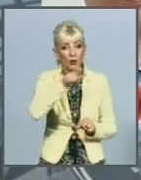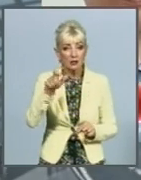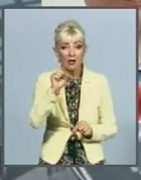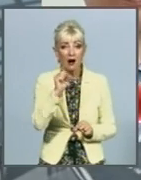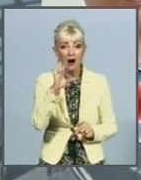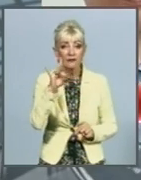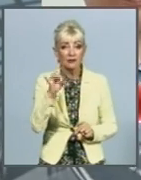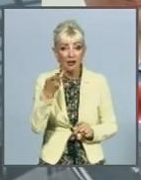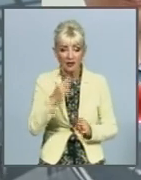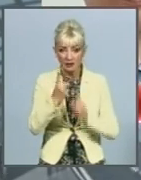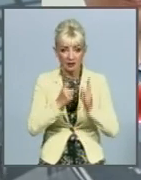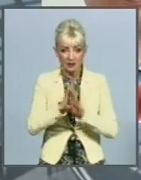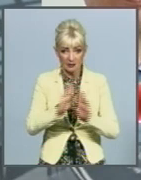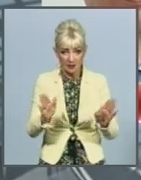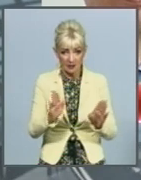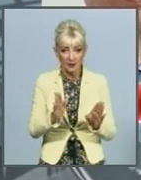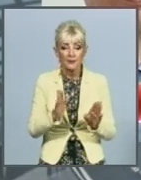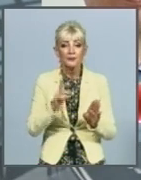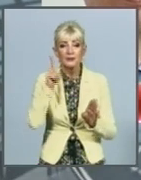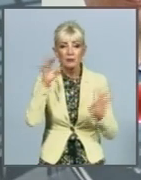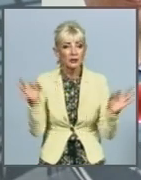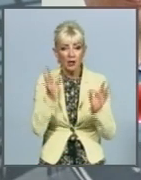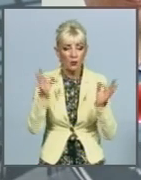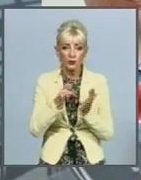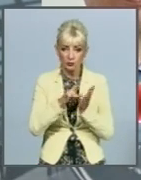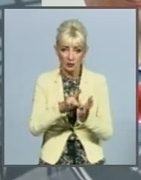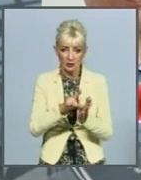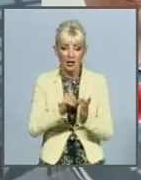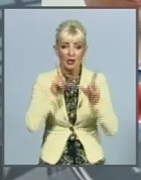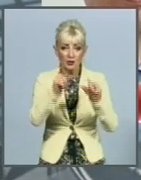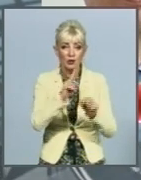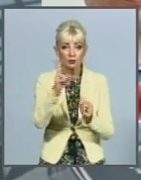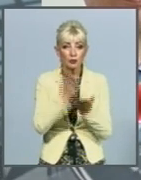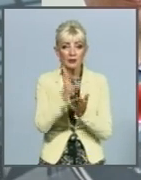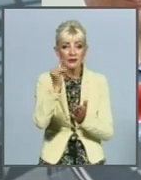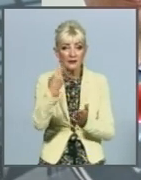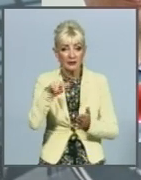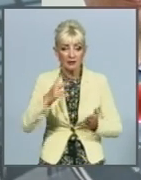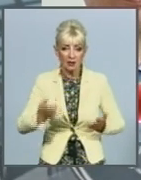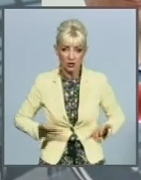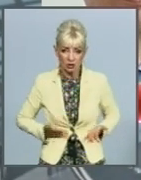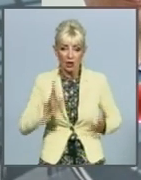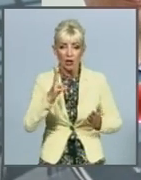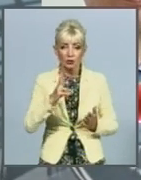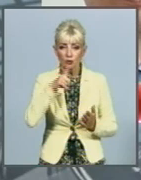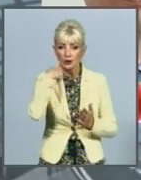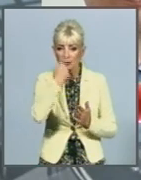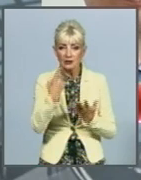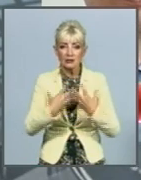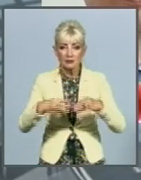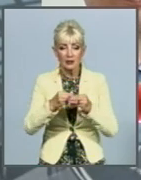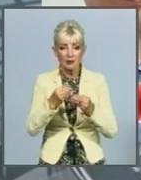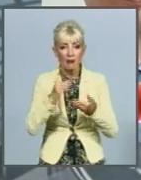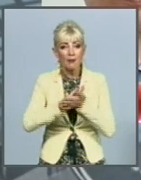лишається незмінним, себто ніякого туризму. В'їжджають ті, хто мають вид на проживання, ті, хто летять з особливих сімейних обставин